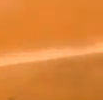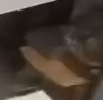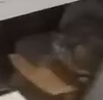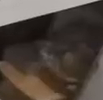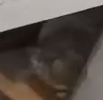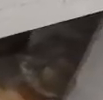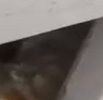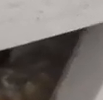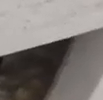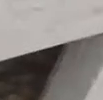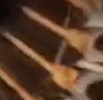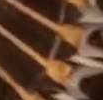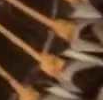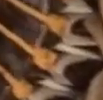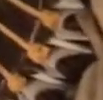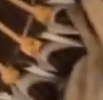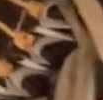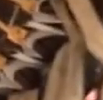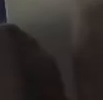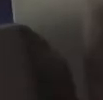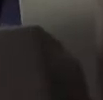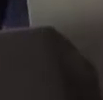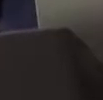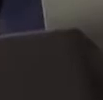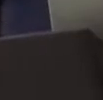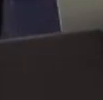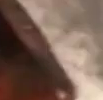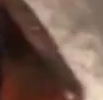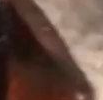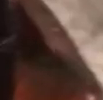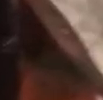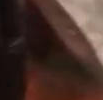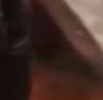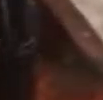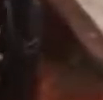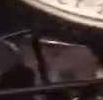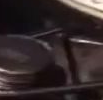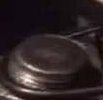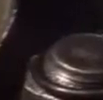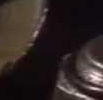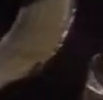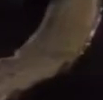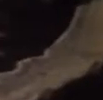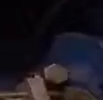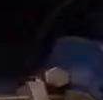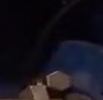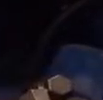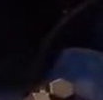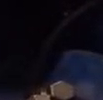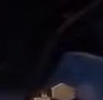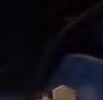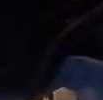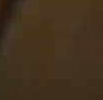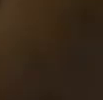бұл автотракторлық техникаларды, электрқозғалтқыштарын жөндеу және диагностика жүргізудегі 20 жыл мінсіз сапа.